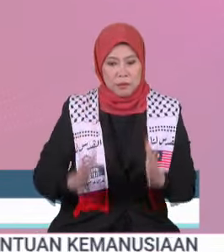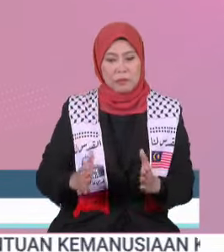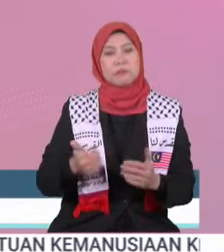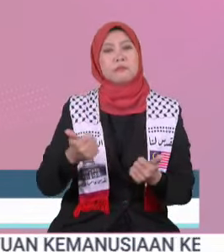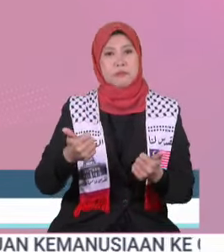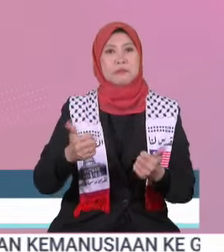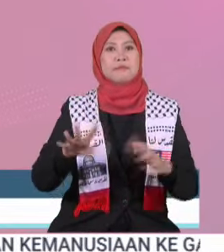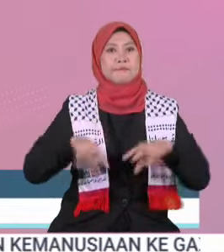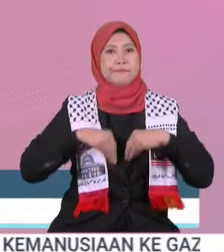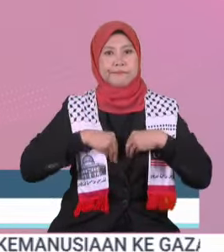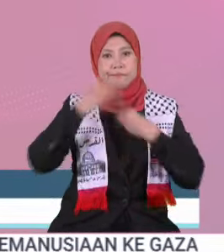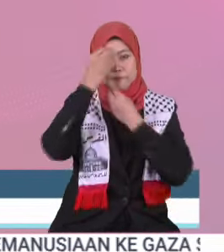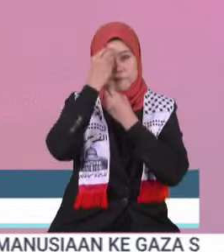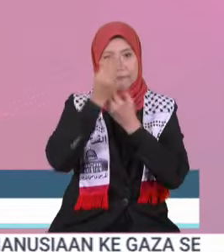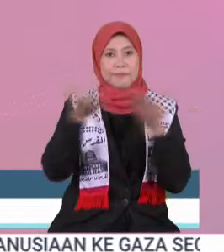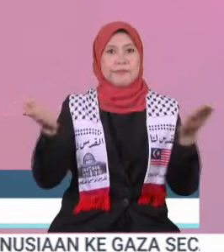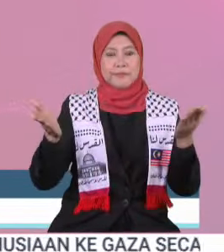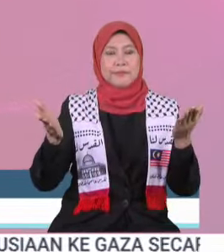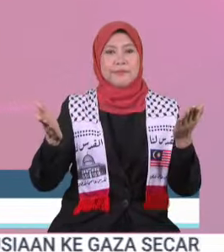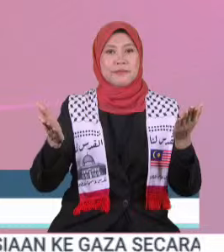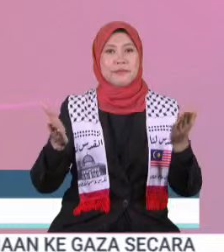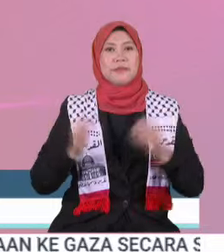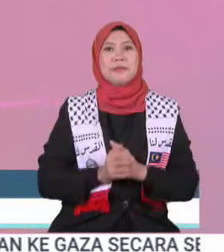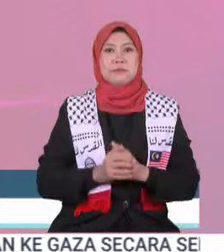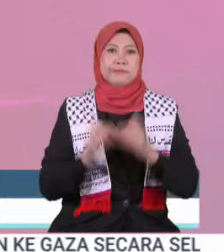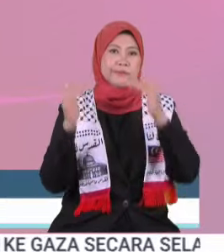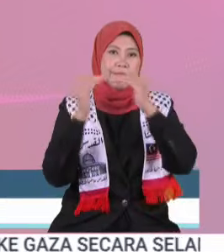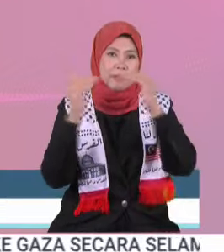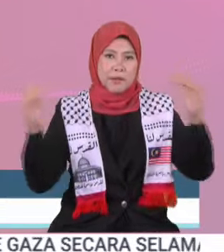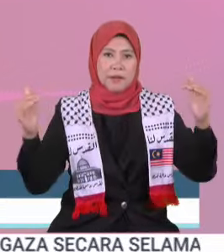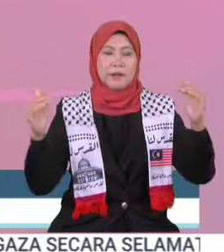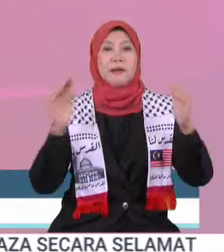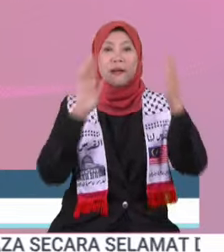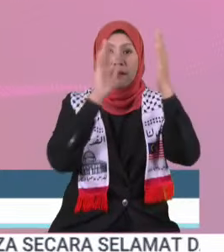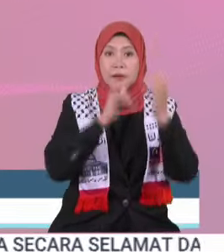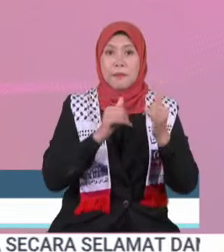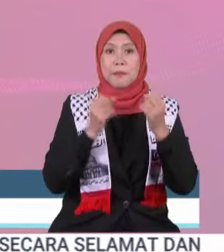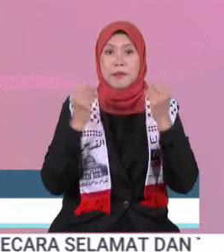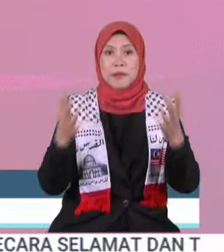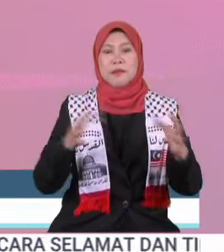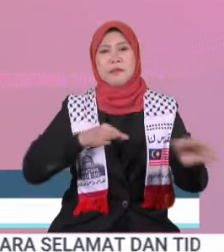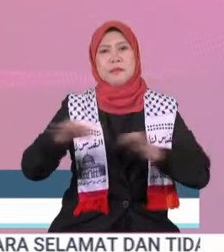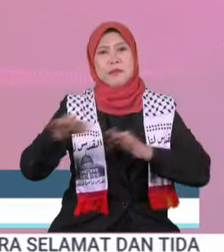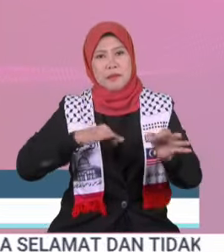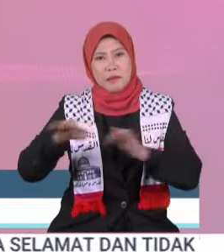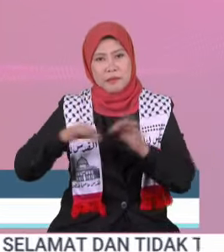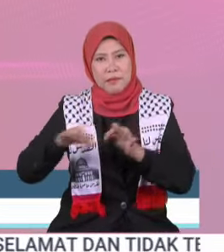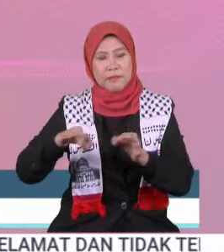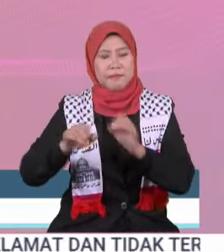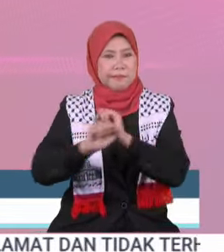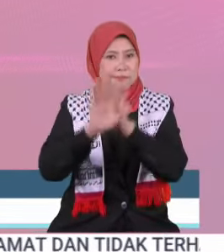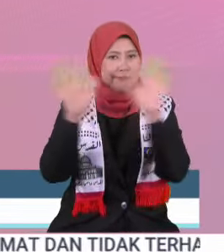menyambut baik pengumuman tersebut yang disifatkan adil dan berharap lebih banyak penerangan